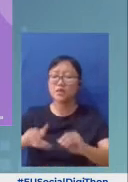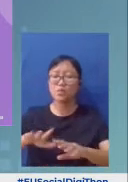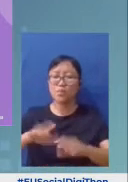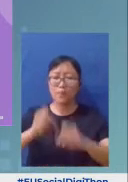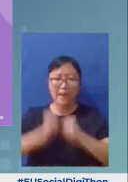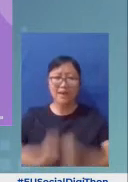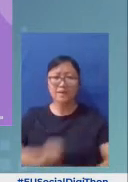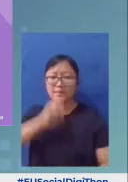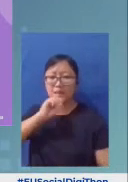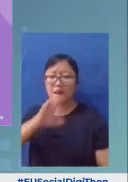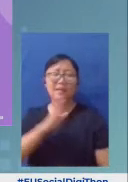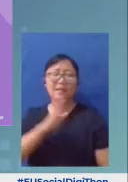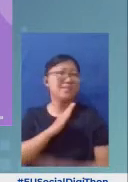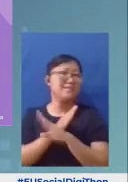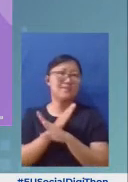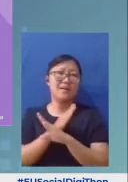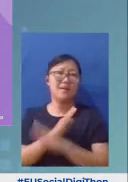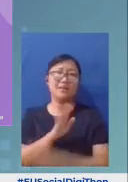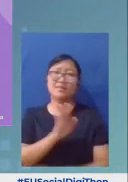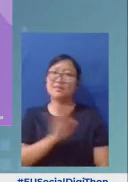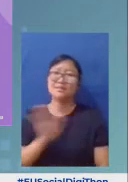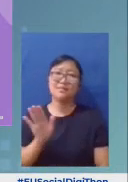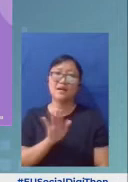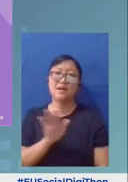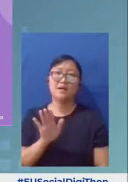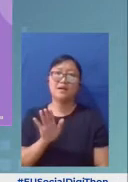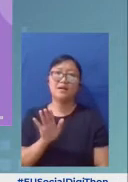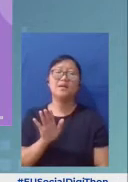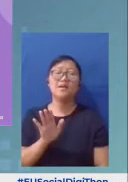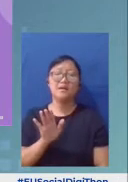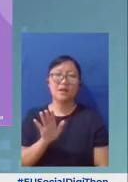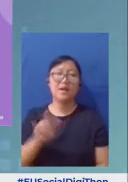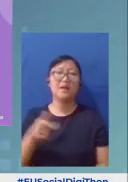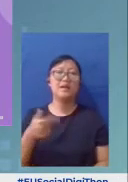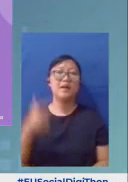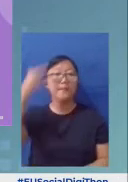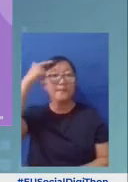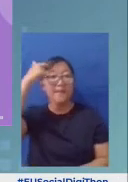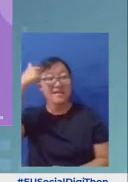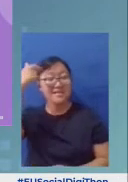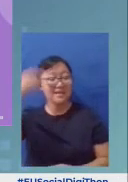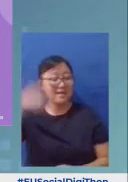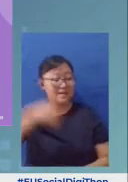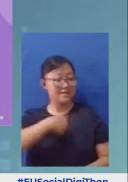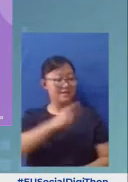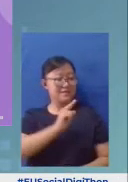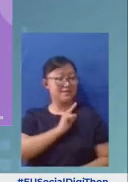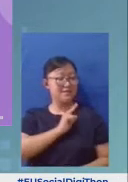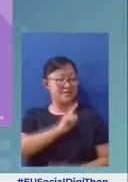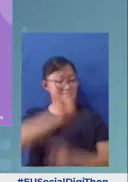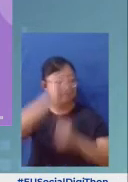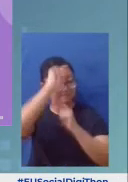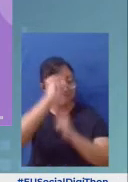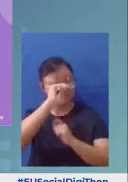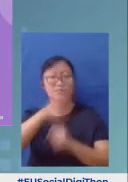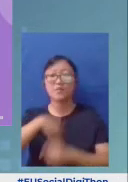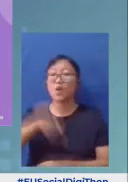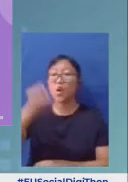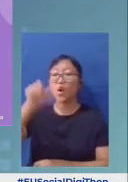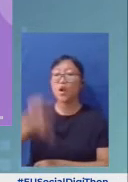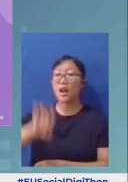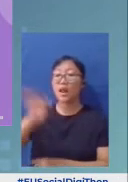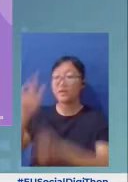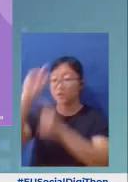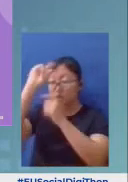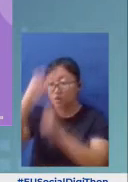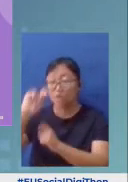gitu. Kita juga mesti belajar untuk menghargai diri dan menghargai orang lain. Dan di sini sekolah bisa kasih